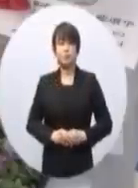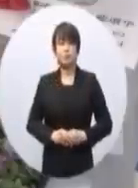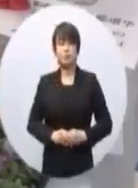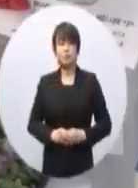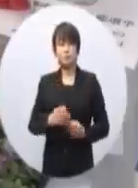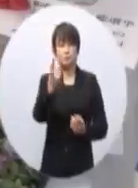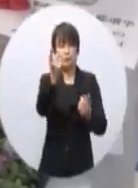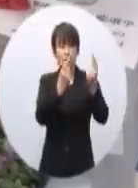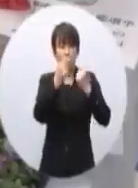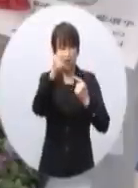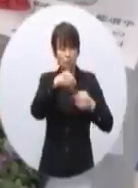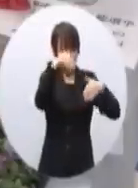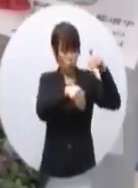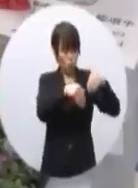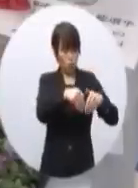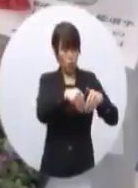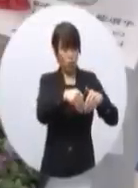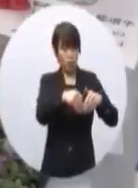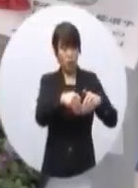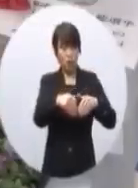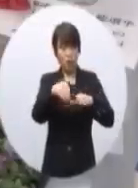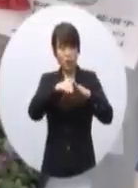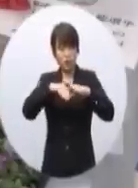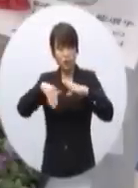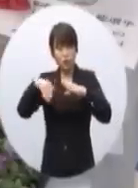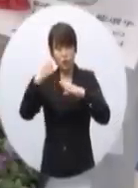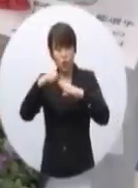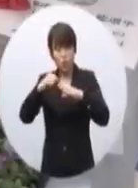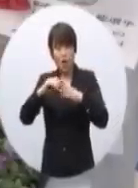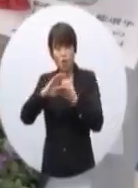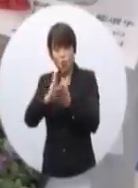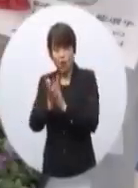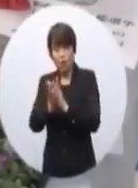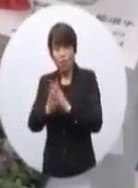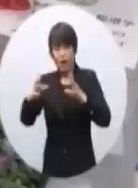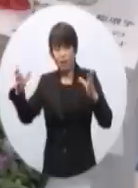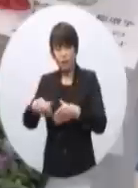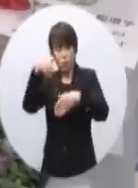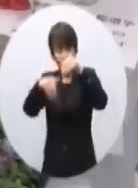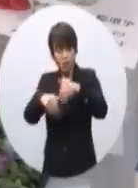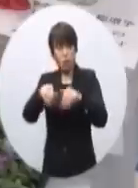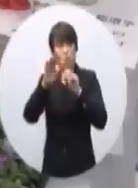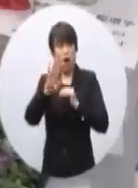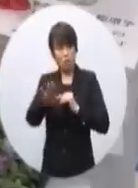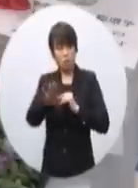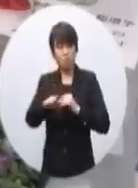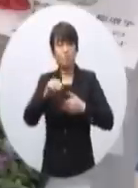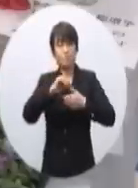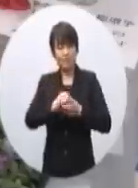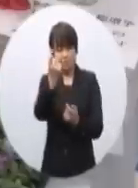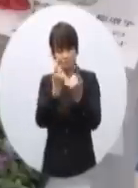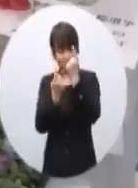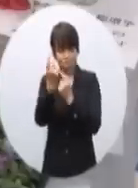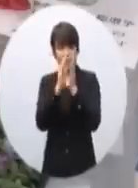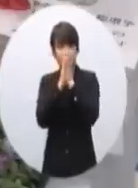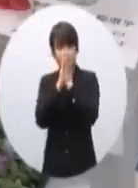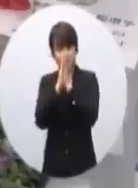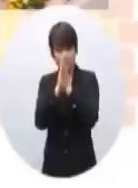来場者の投票による湘南フラワー総選挙なども開催します。ぜひお立ち寄りください